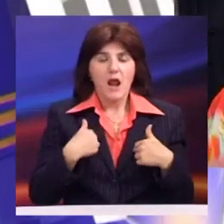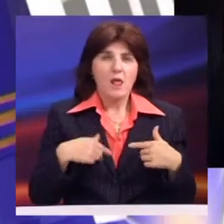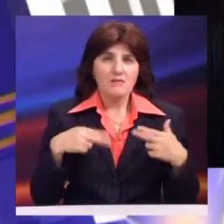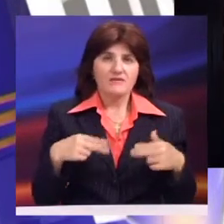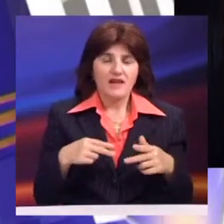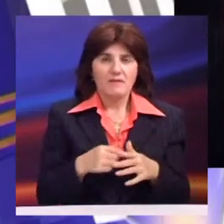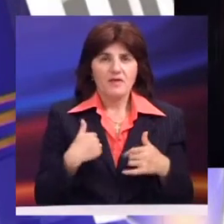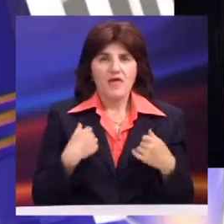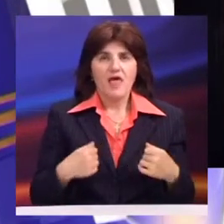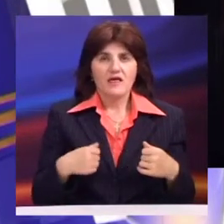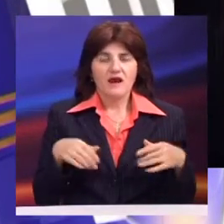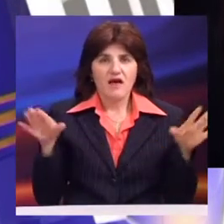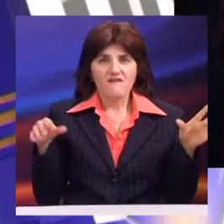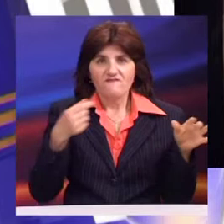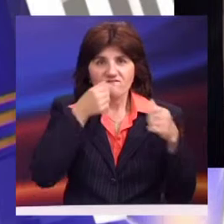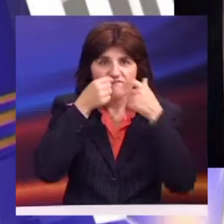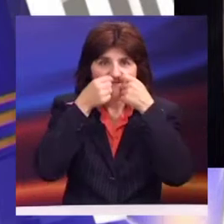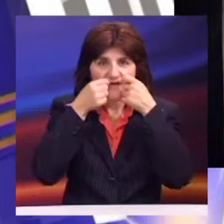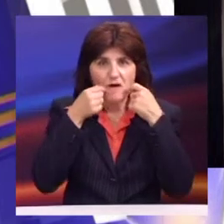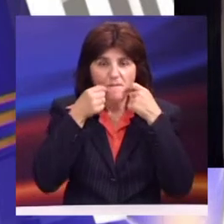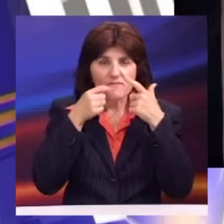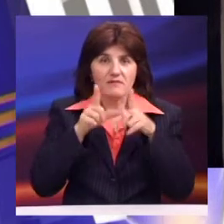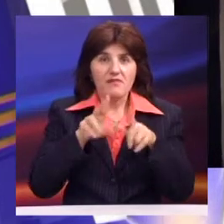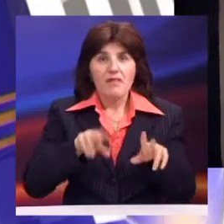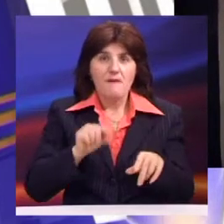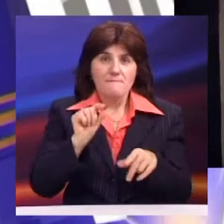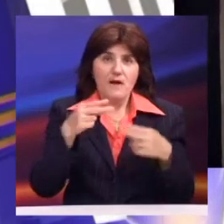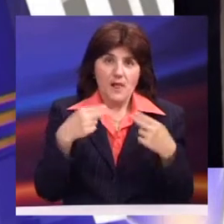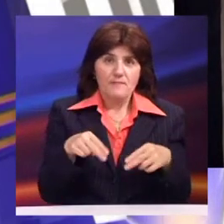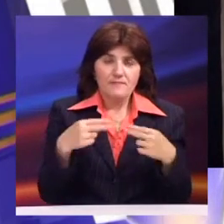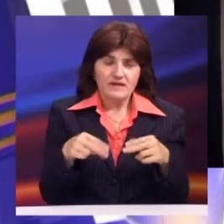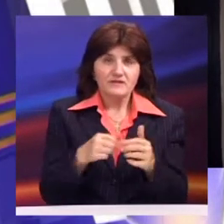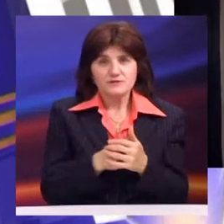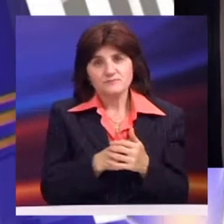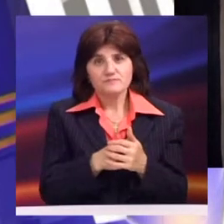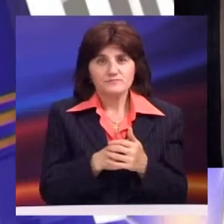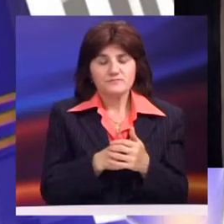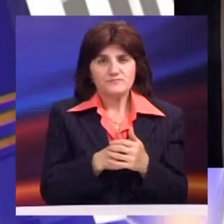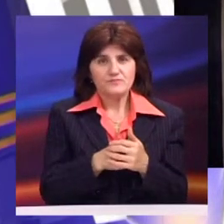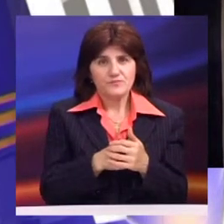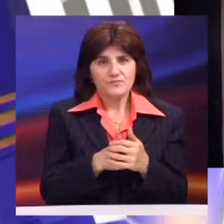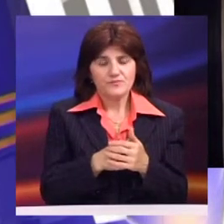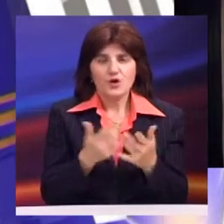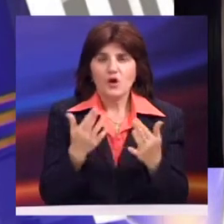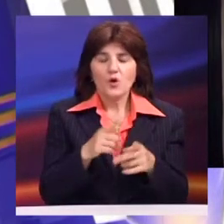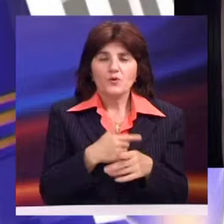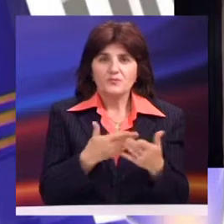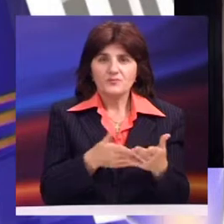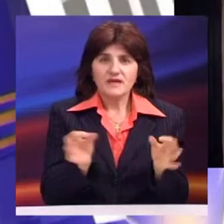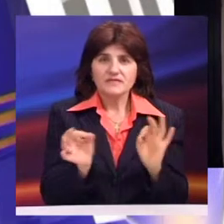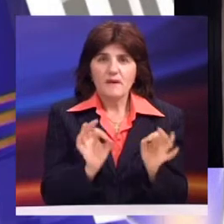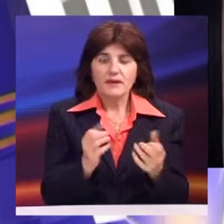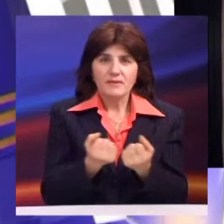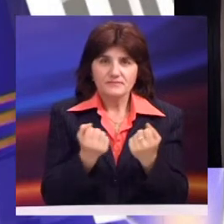tremu. Igram vampirka, nemam tremu, mislim imam tremu malo i šta nam treće? I koliko se dugo je